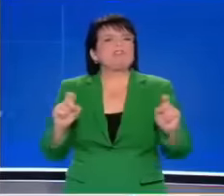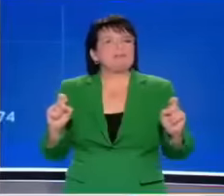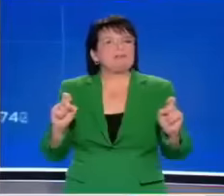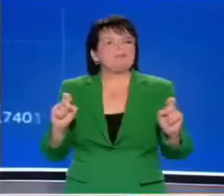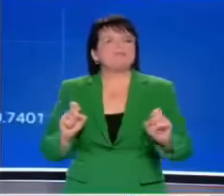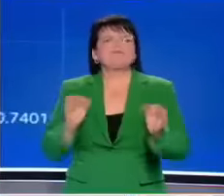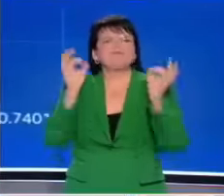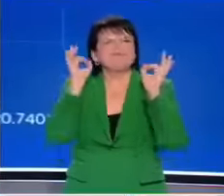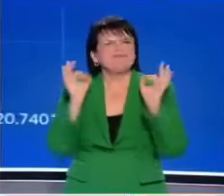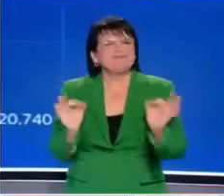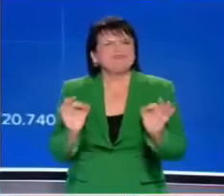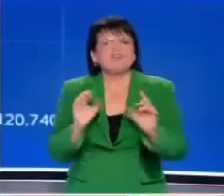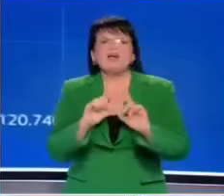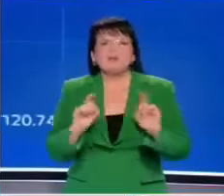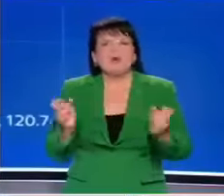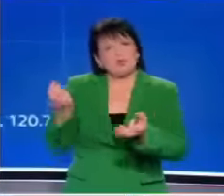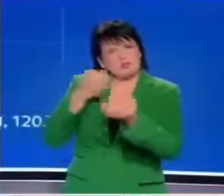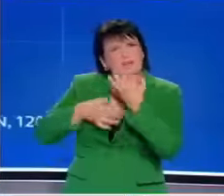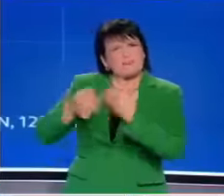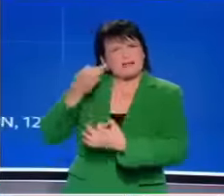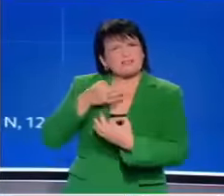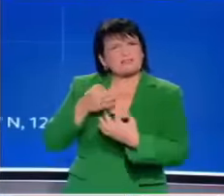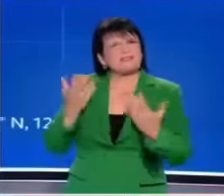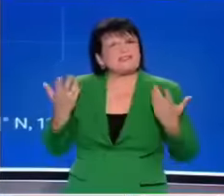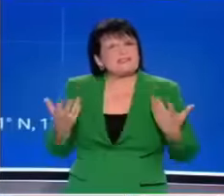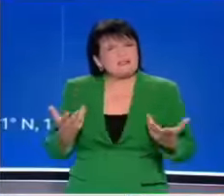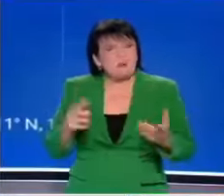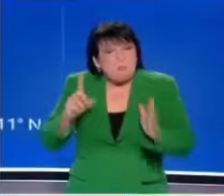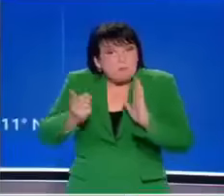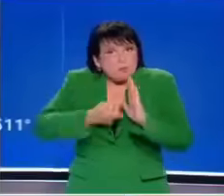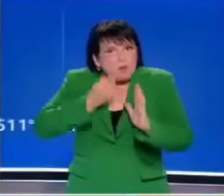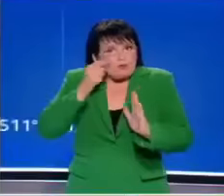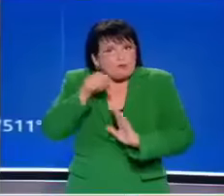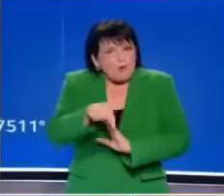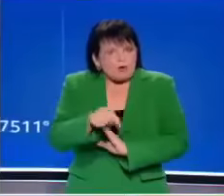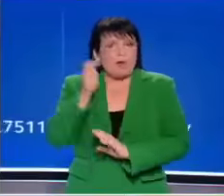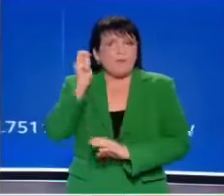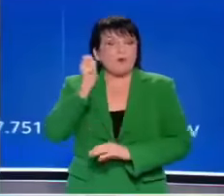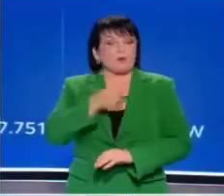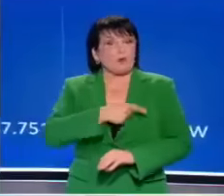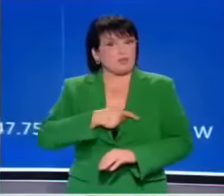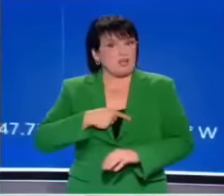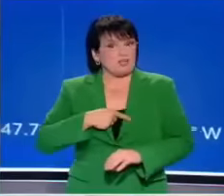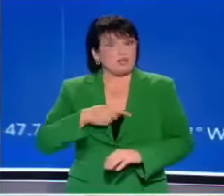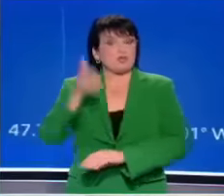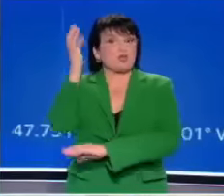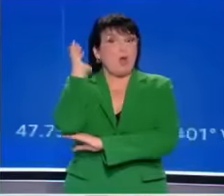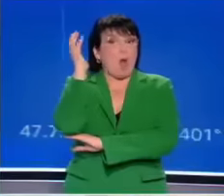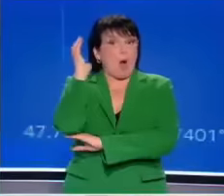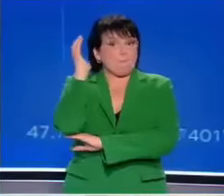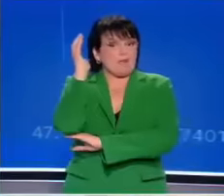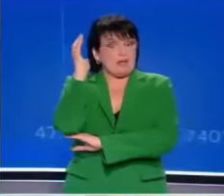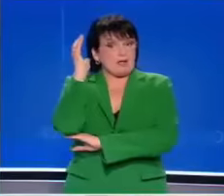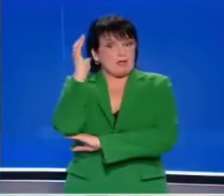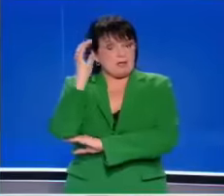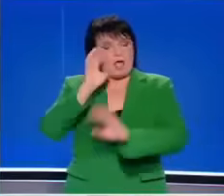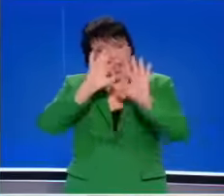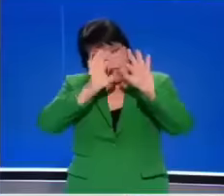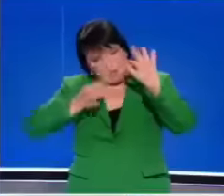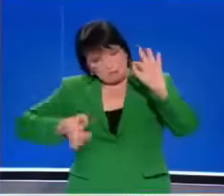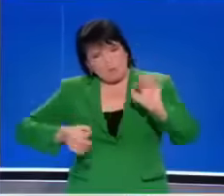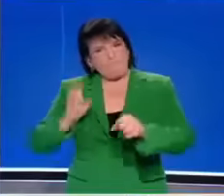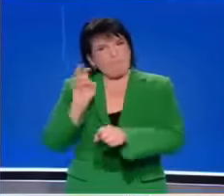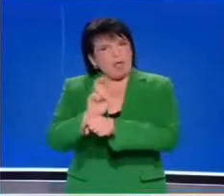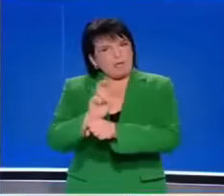πώς θα το κάνετε αυτό μπορείτε να μας εξηγήσετε γιατί και αυτό είναι κάτι το οποίο πρώτη φορά φ γίνεται πολιτικός αρχηγός σε ομιλία του να αναλύει την